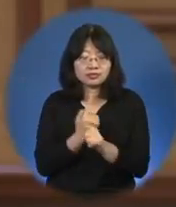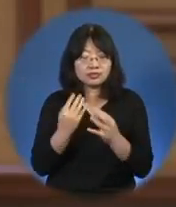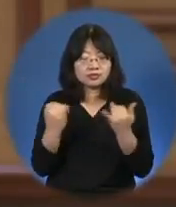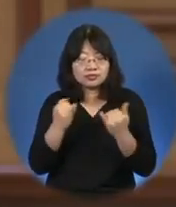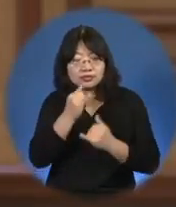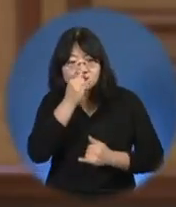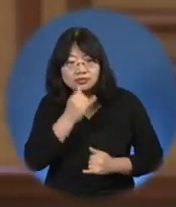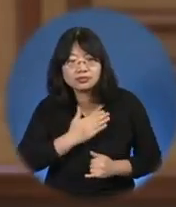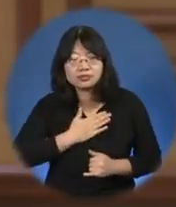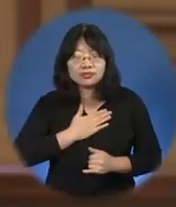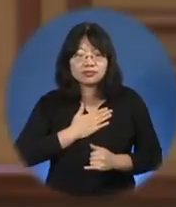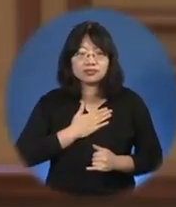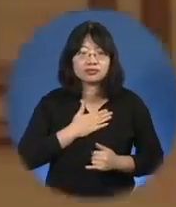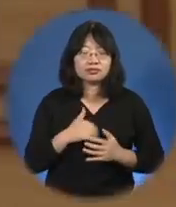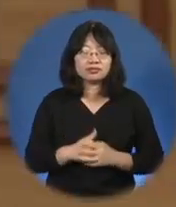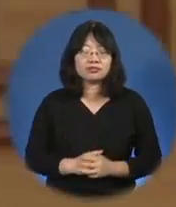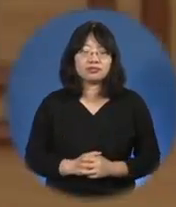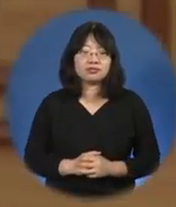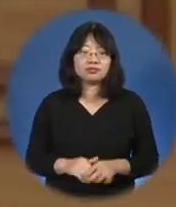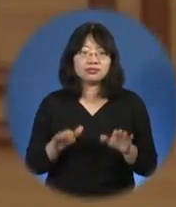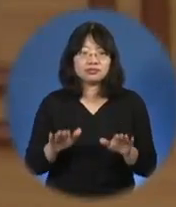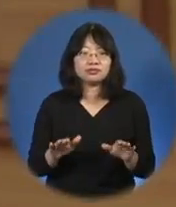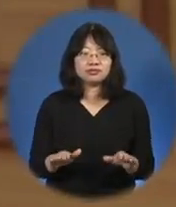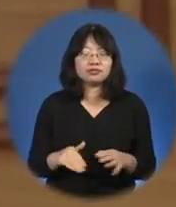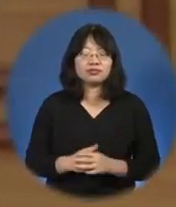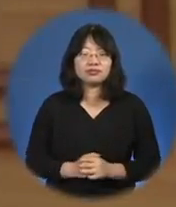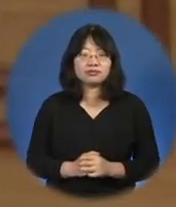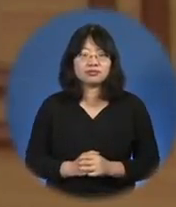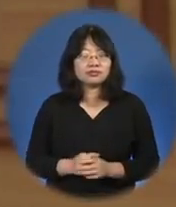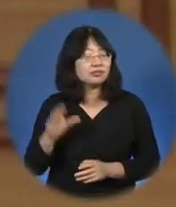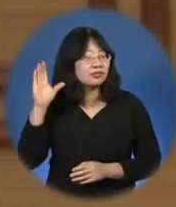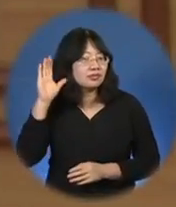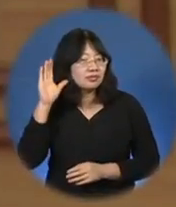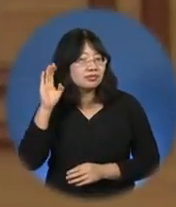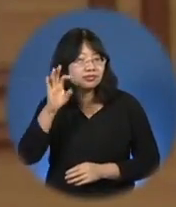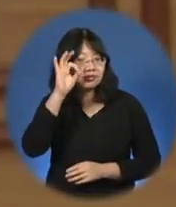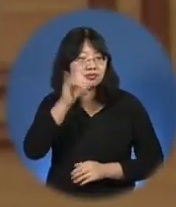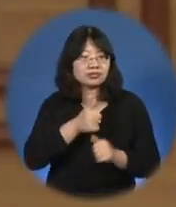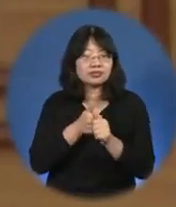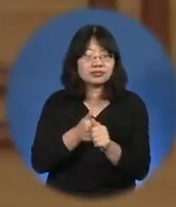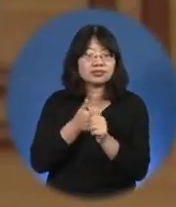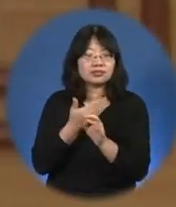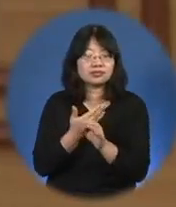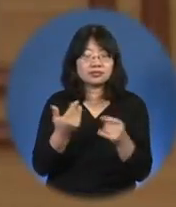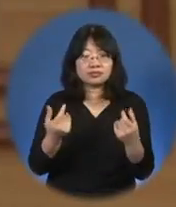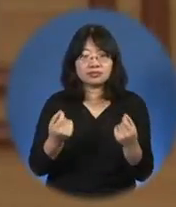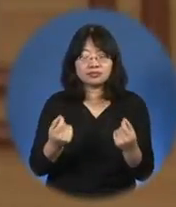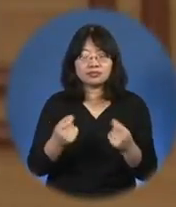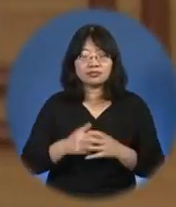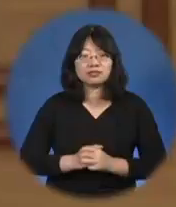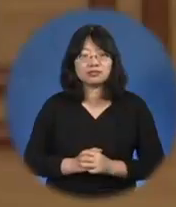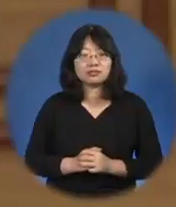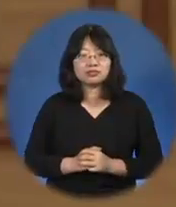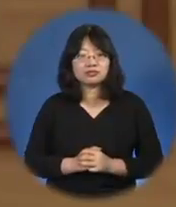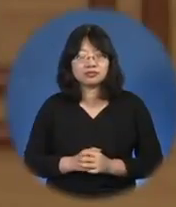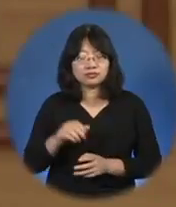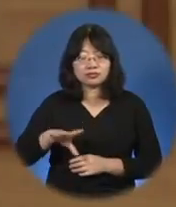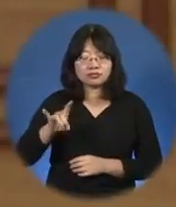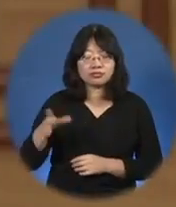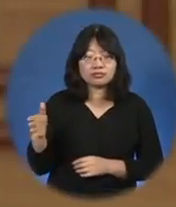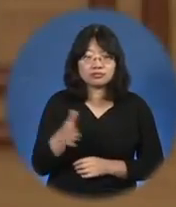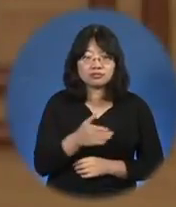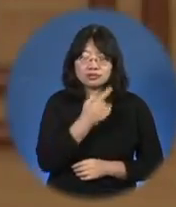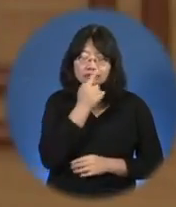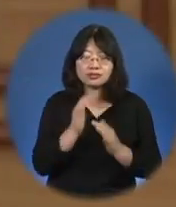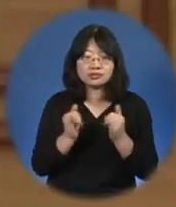많아요? 제가 이제 들어본 바로는 그렇게 외당초